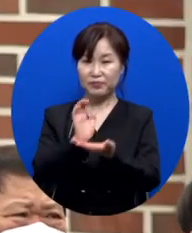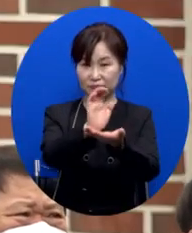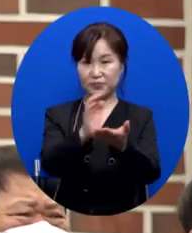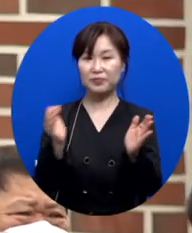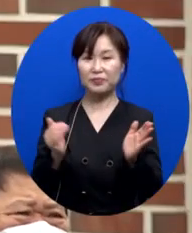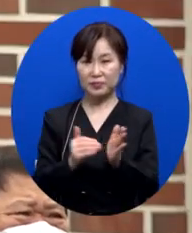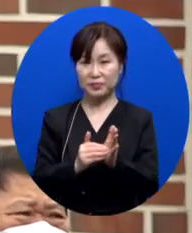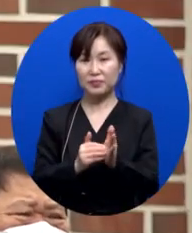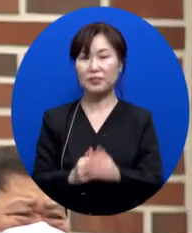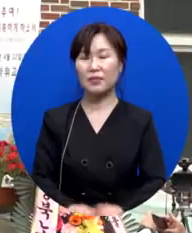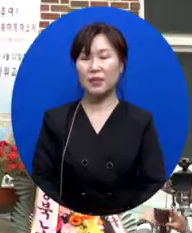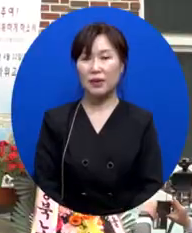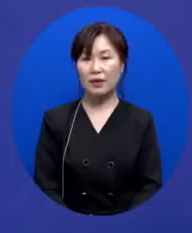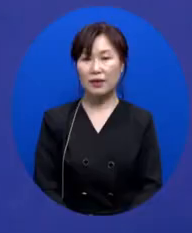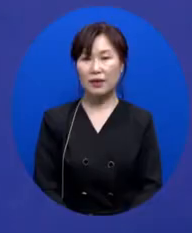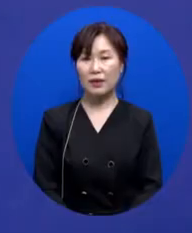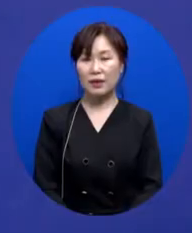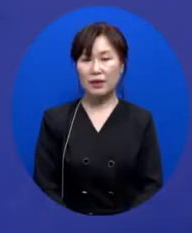가졌습니다